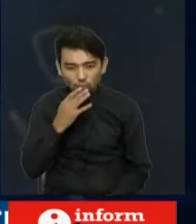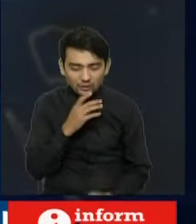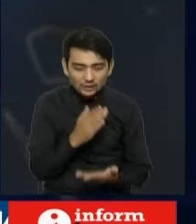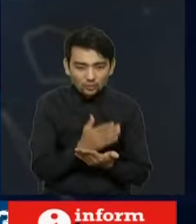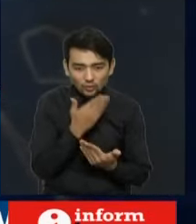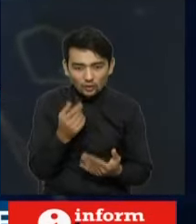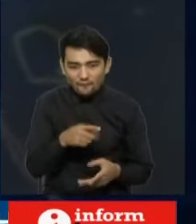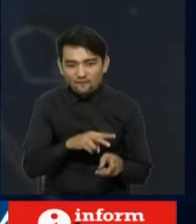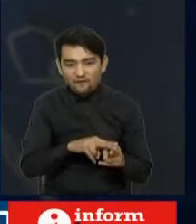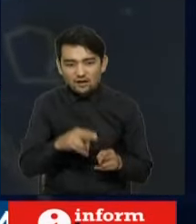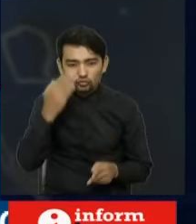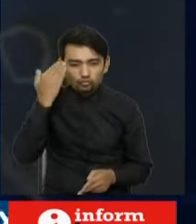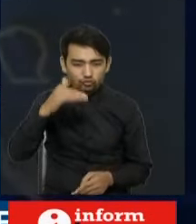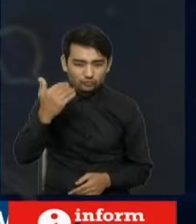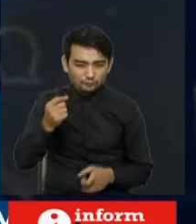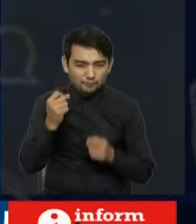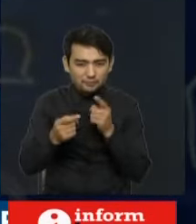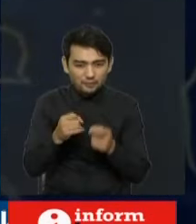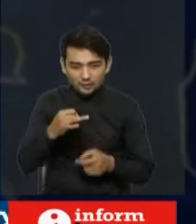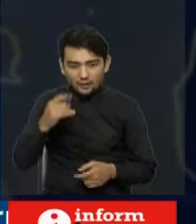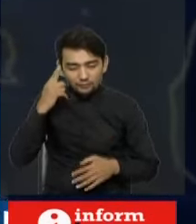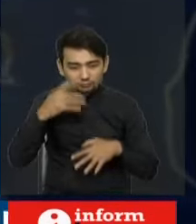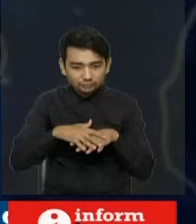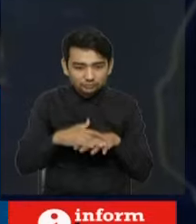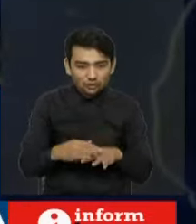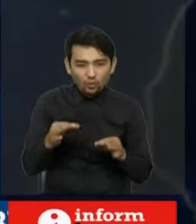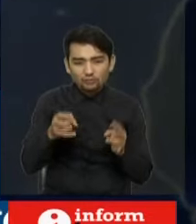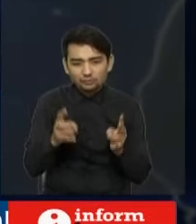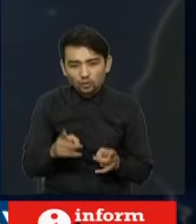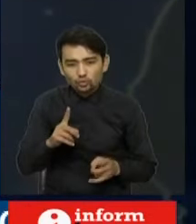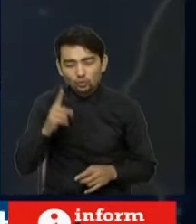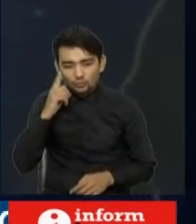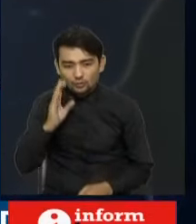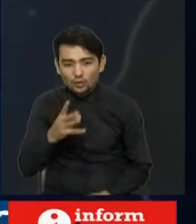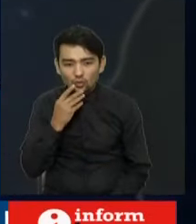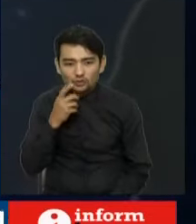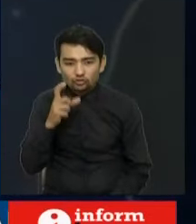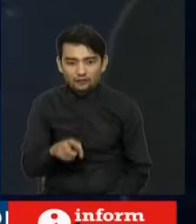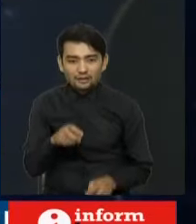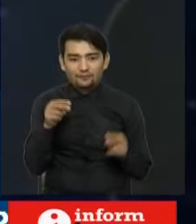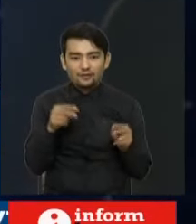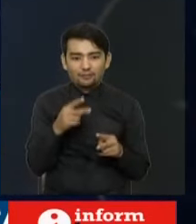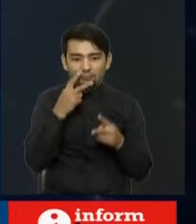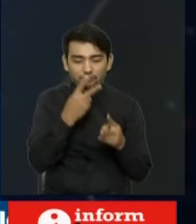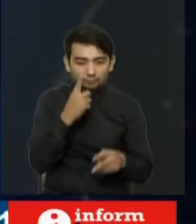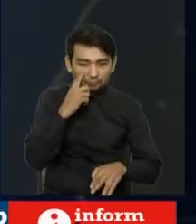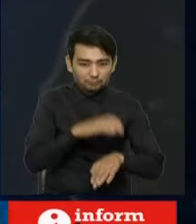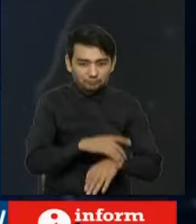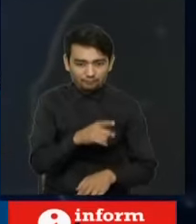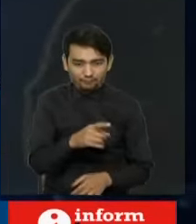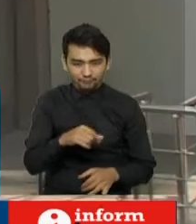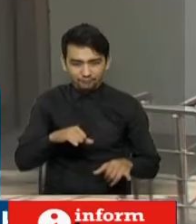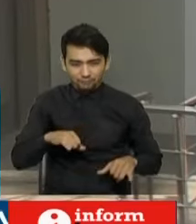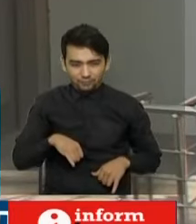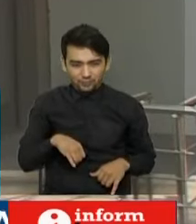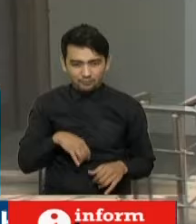они наносят вред чужому имуществу, не задумываясь о последствиях. Что подумает турист, который стал свидетелем такого позорного